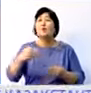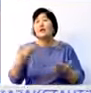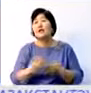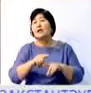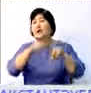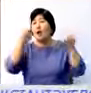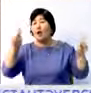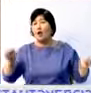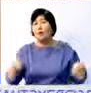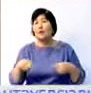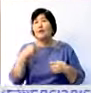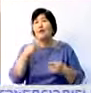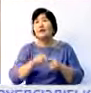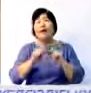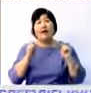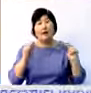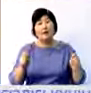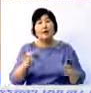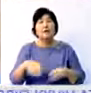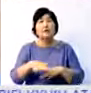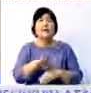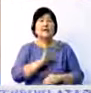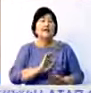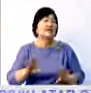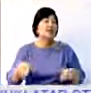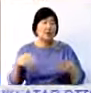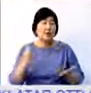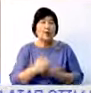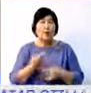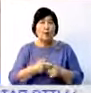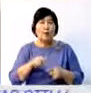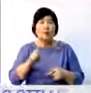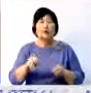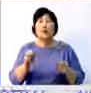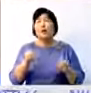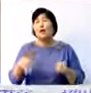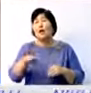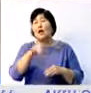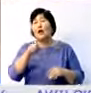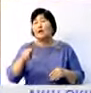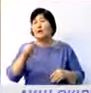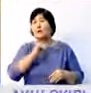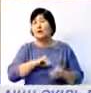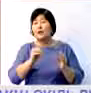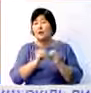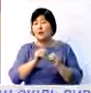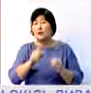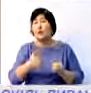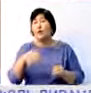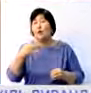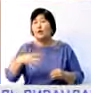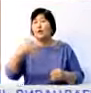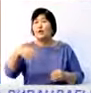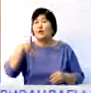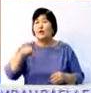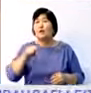пано, кәсіпкерлік пано ашылып, осы халықтың игілігіне беріліп отыр. Осы жергілікті жерлерде 10 адам тартылды жұмысқа. Өзімізде 40 адам, 50